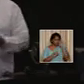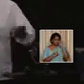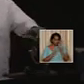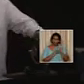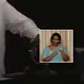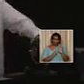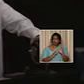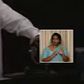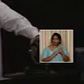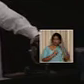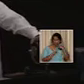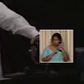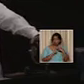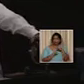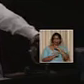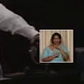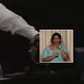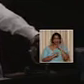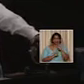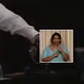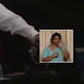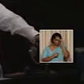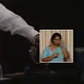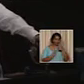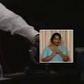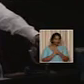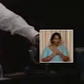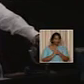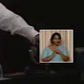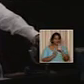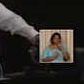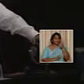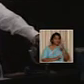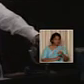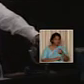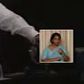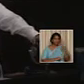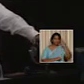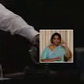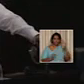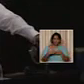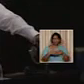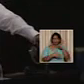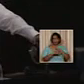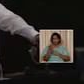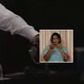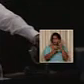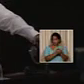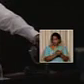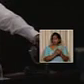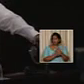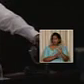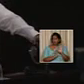मकट देवी कारण गर सभानागतम आगे गर सभानागतम वेदगत ये कैबिनेट पत्रिका विधिपत